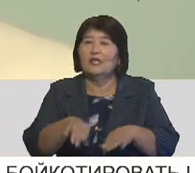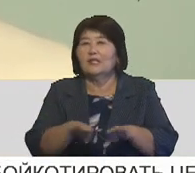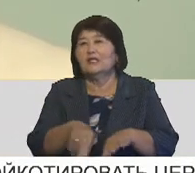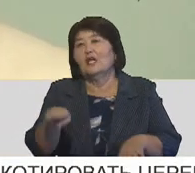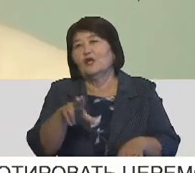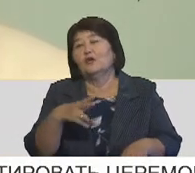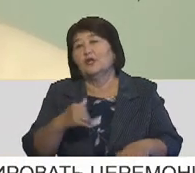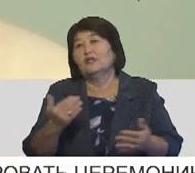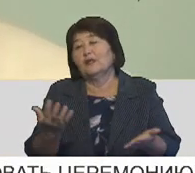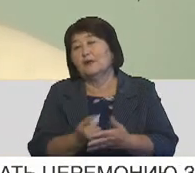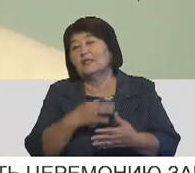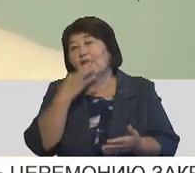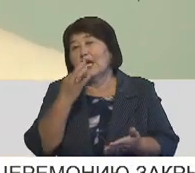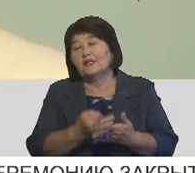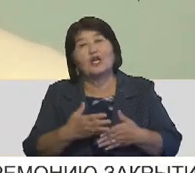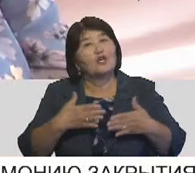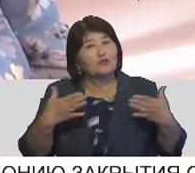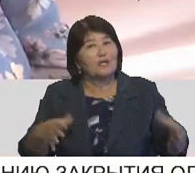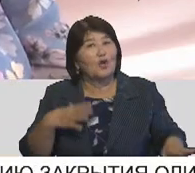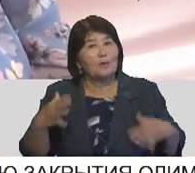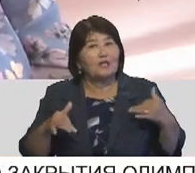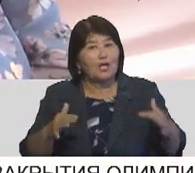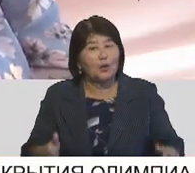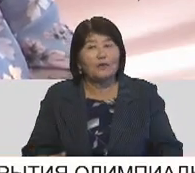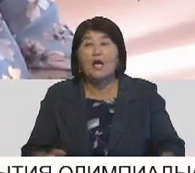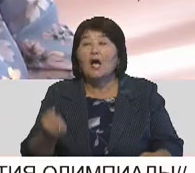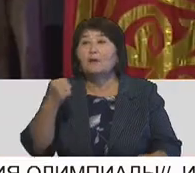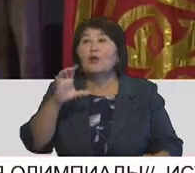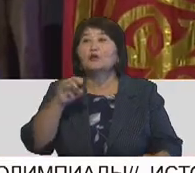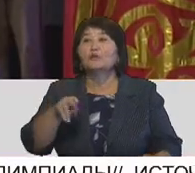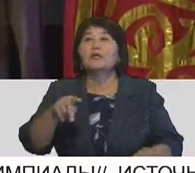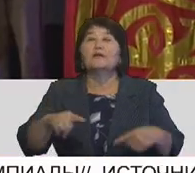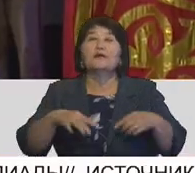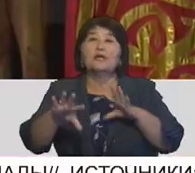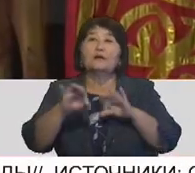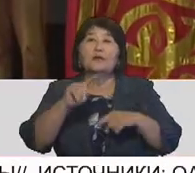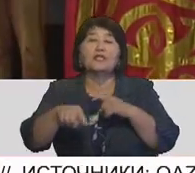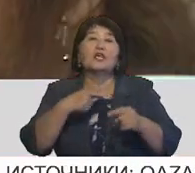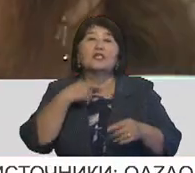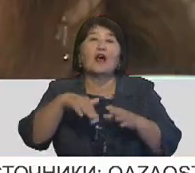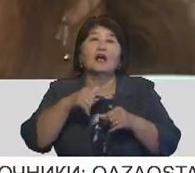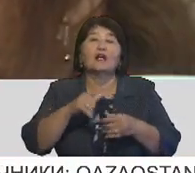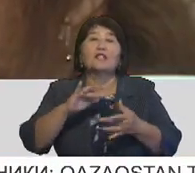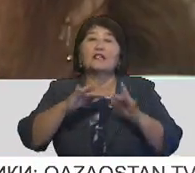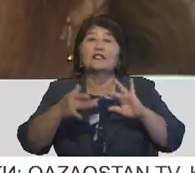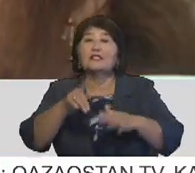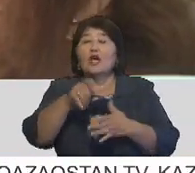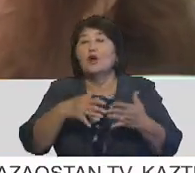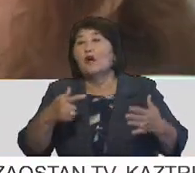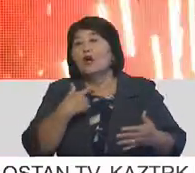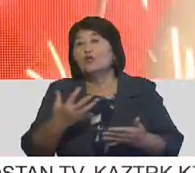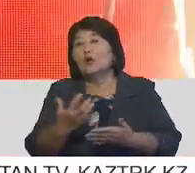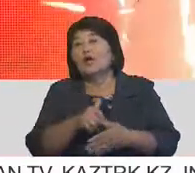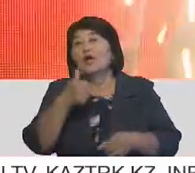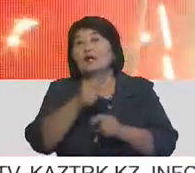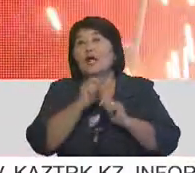Даулеткызы. Подошла со всей ответственностью, с большой подготовкой. Победителя суперфинала выбирали слушатели через голосование в соцсетях. Большинством голосов гран-при